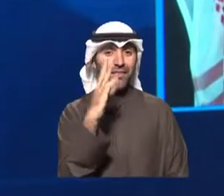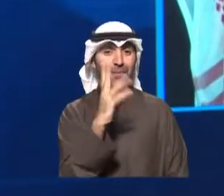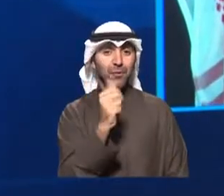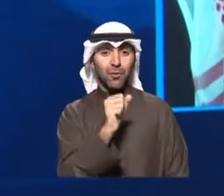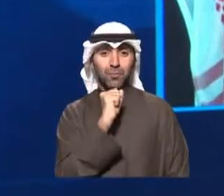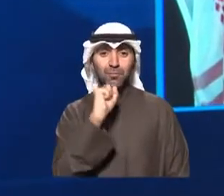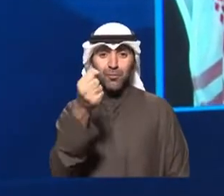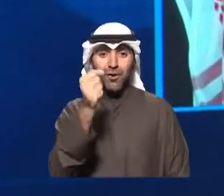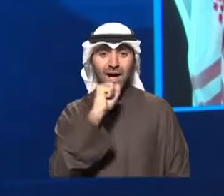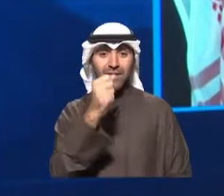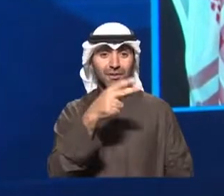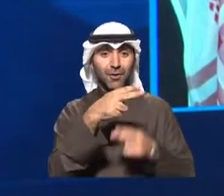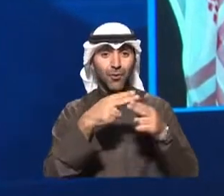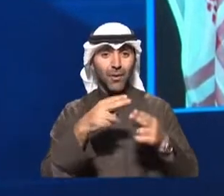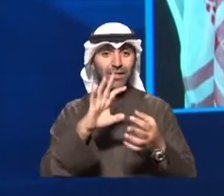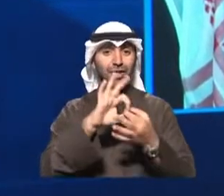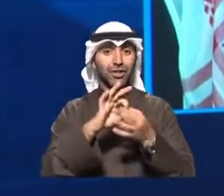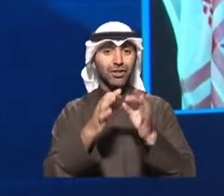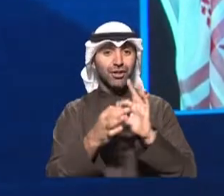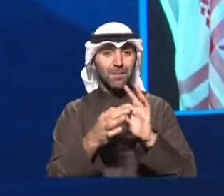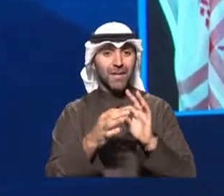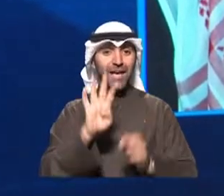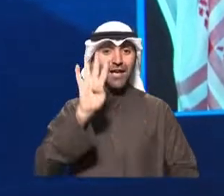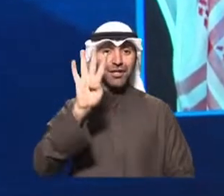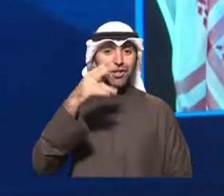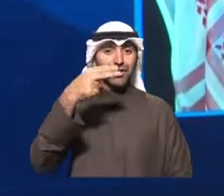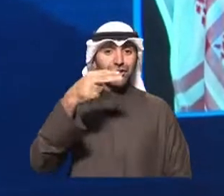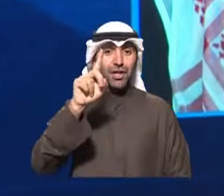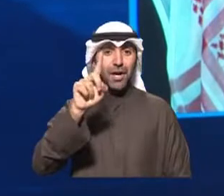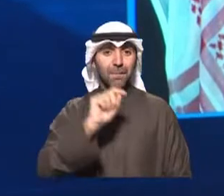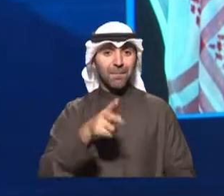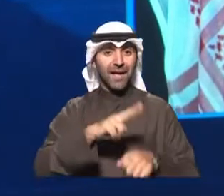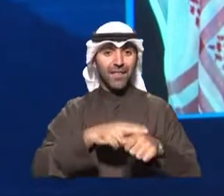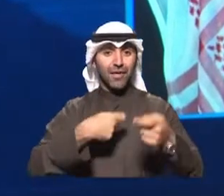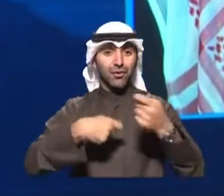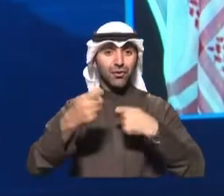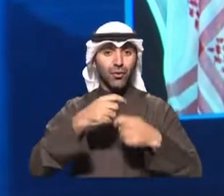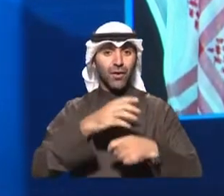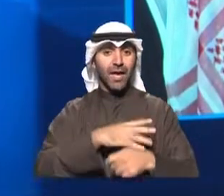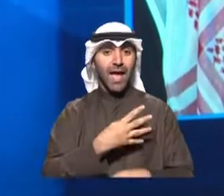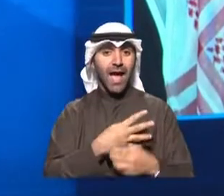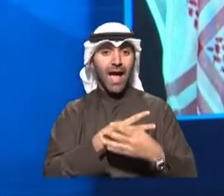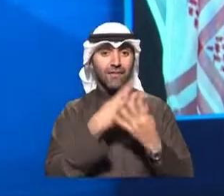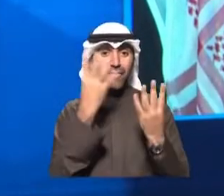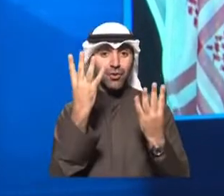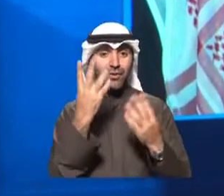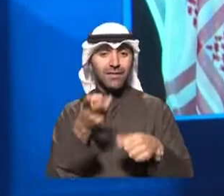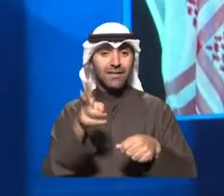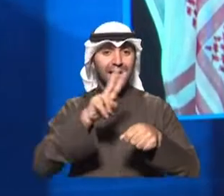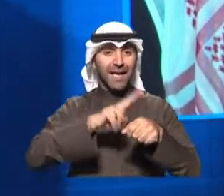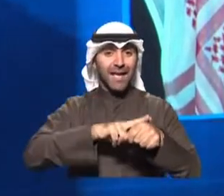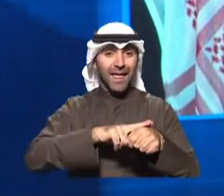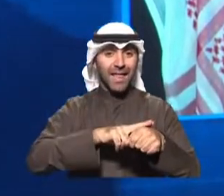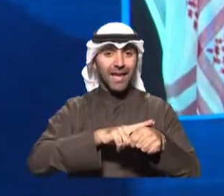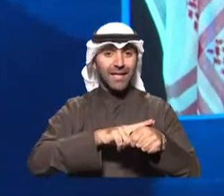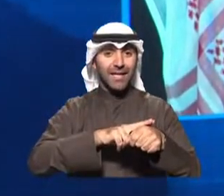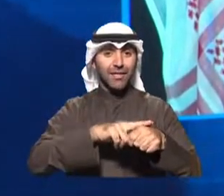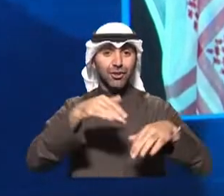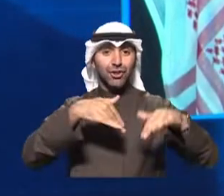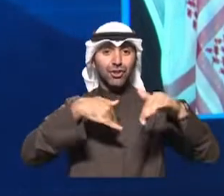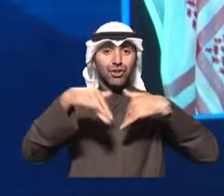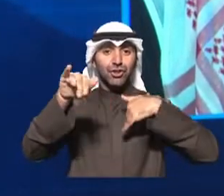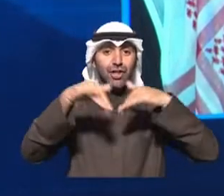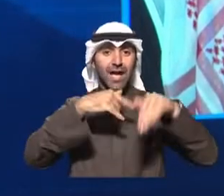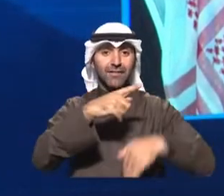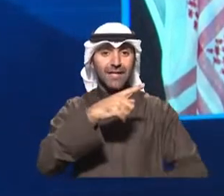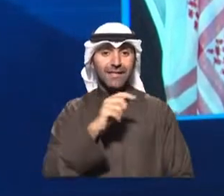لضيفك الكريم على هذه الإيضاحات، وكل الشكر مشاهدينا أيضا لشبكة مراسلي قطاع الأخبار المتواجدين حاليا